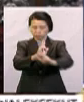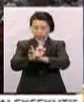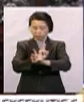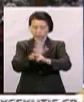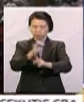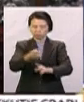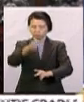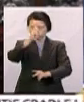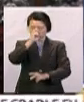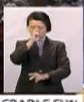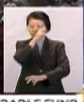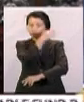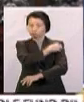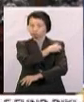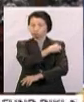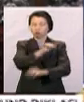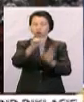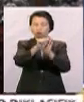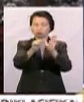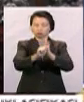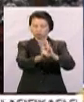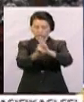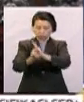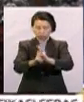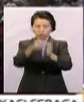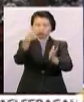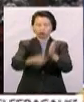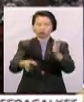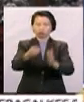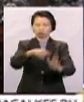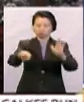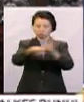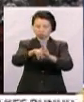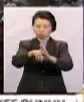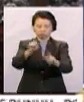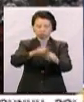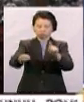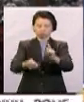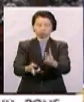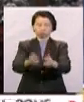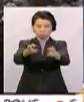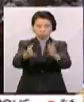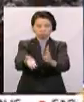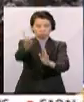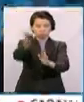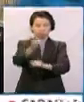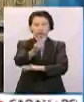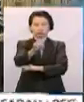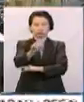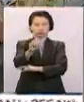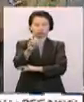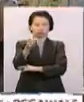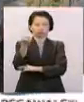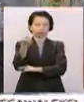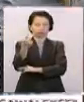dan menguatkuasakan Akta Kawalan Harga dan Anti Pencatutan 2019.